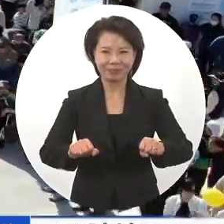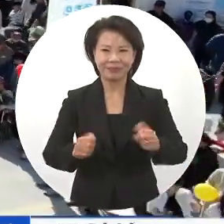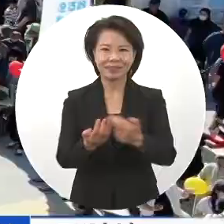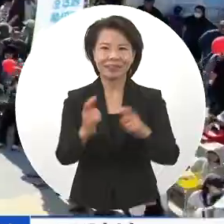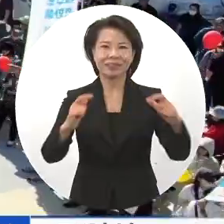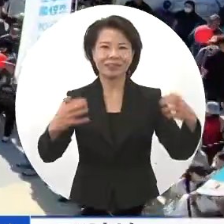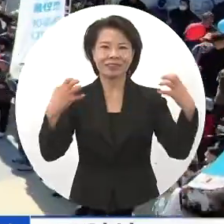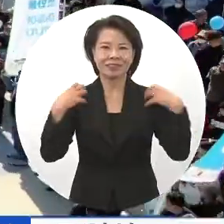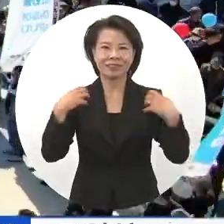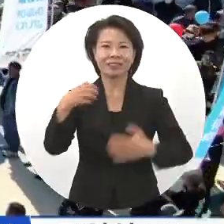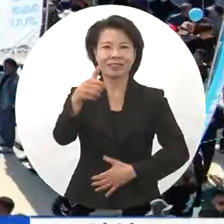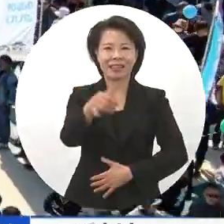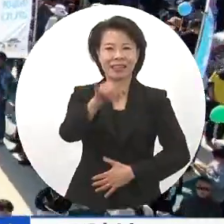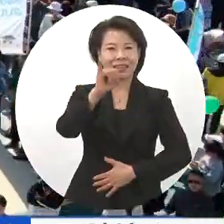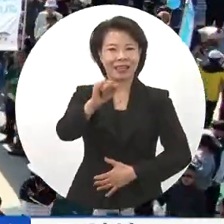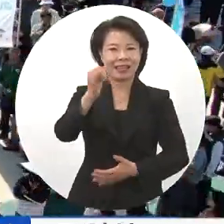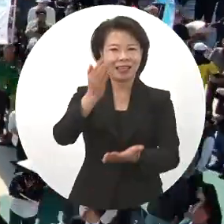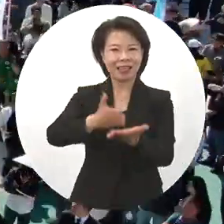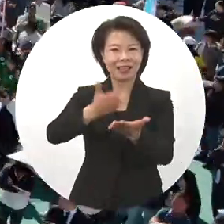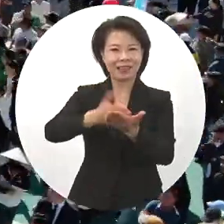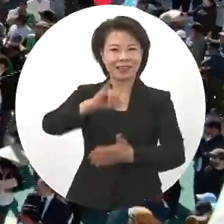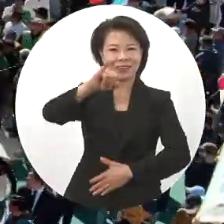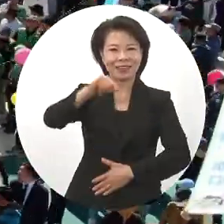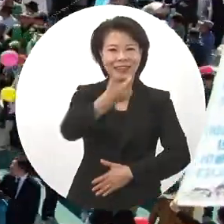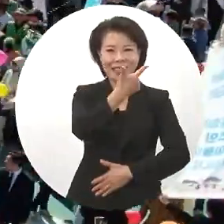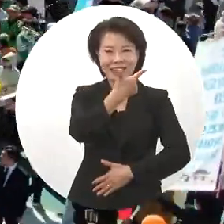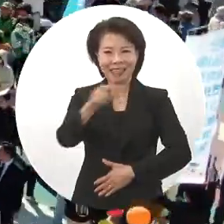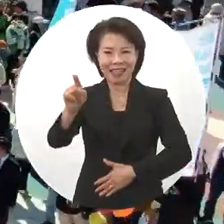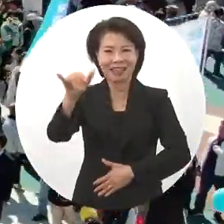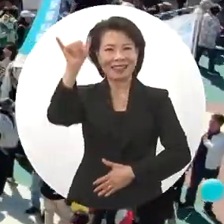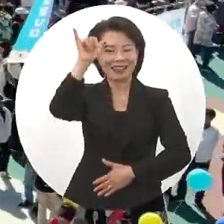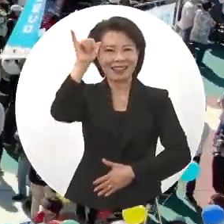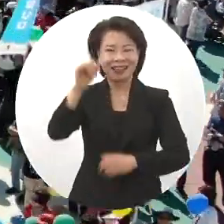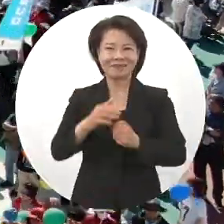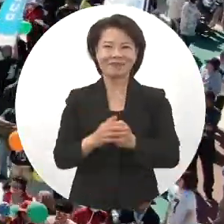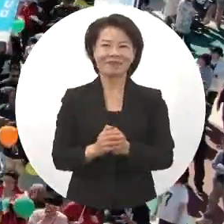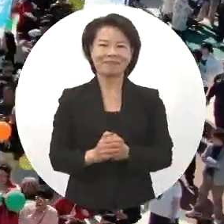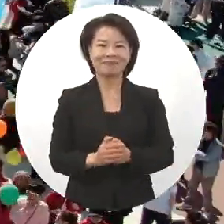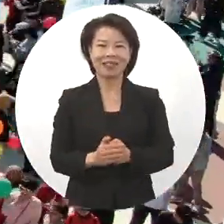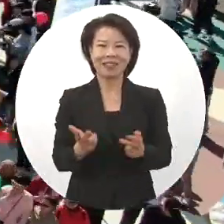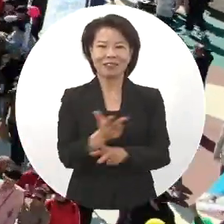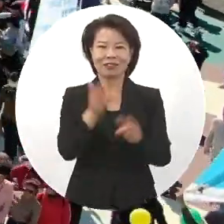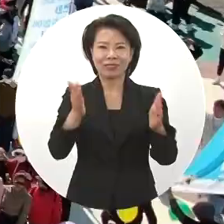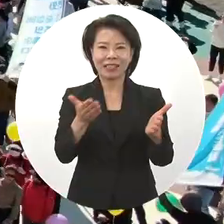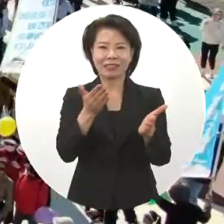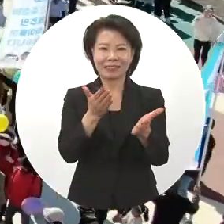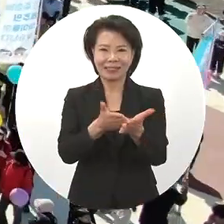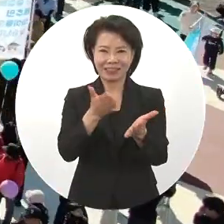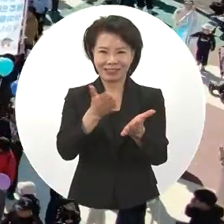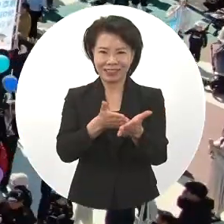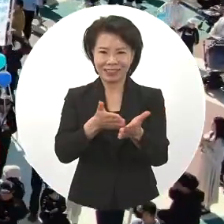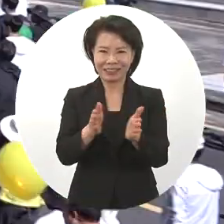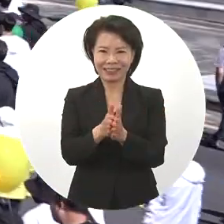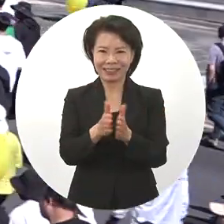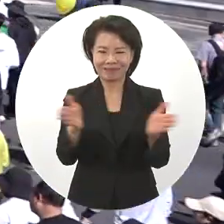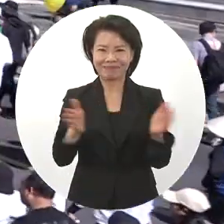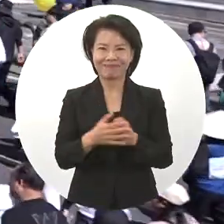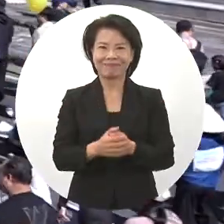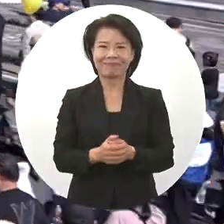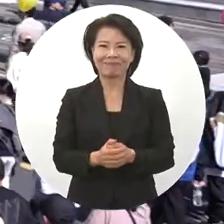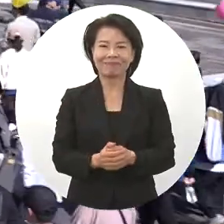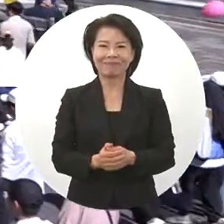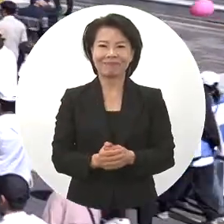안녕하세요. 제주특별자치도 AI 아나운서 제이나입니다. 이번 주 위클리 제주